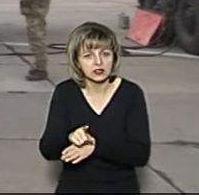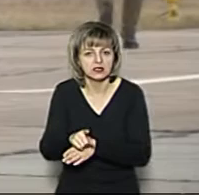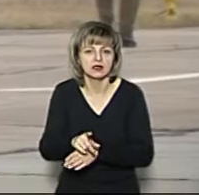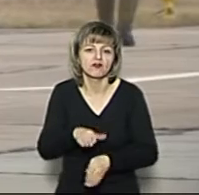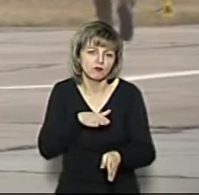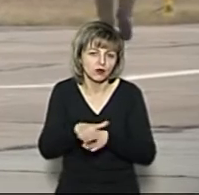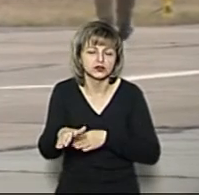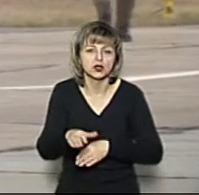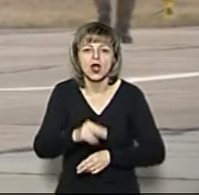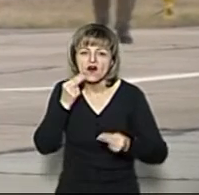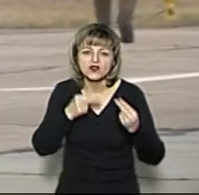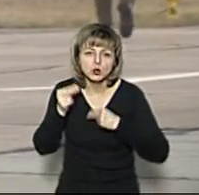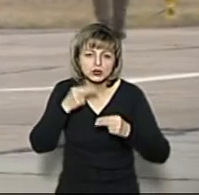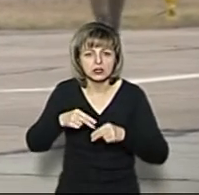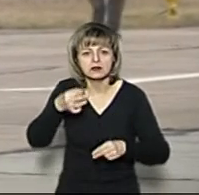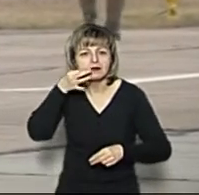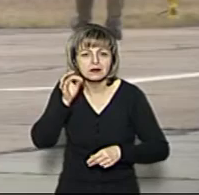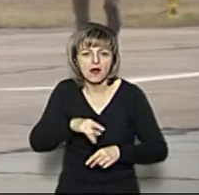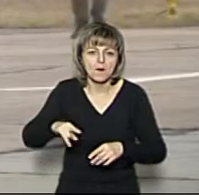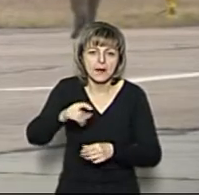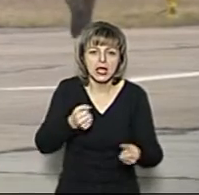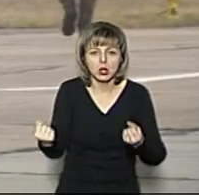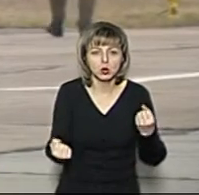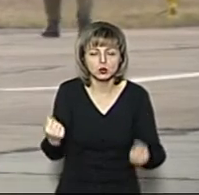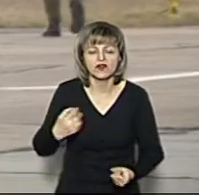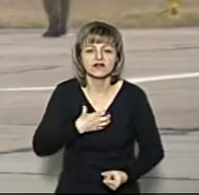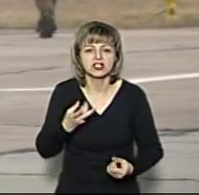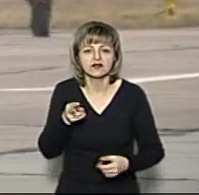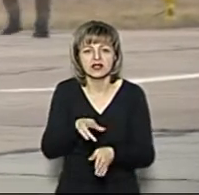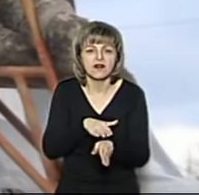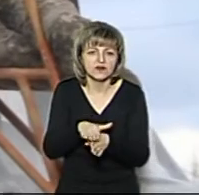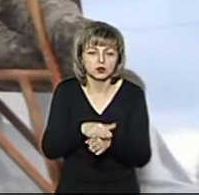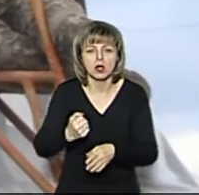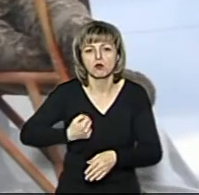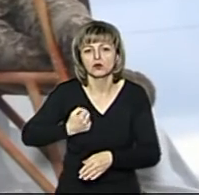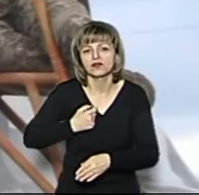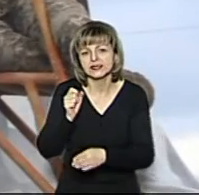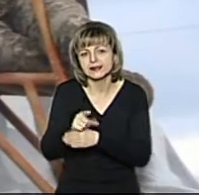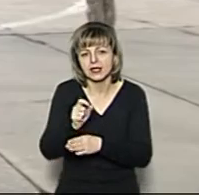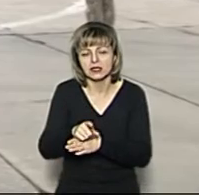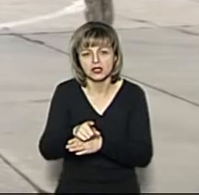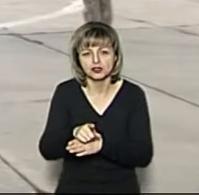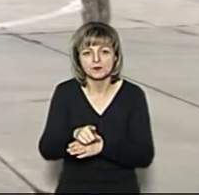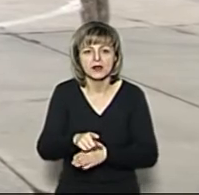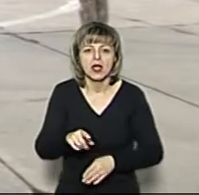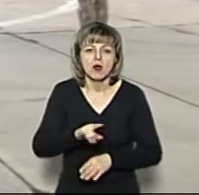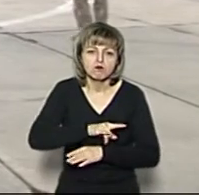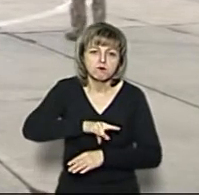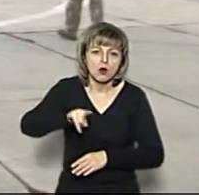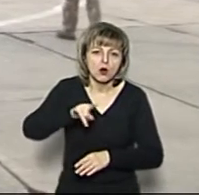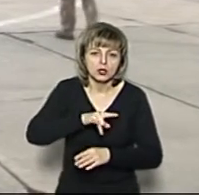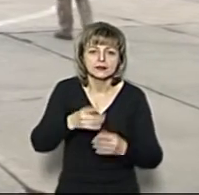повному обсязі. Вдосконалення навиків пілотування важливе для виконання бойових задач, каже Андрій Тюренков.